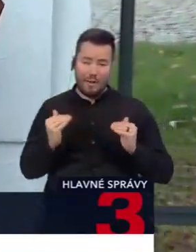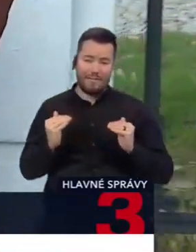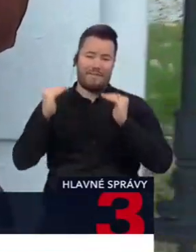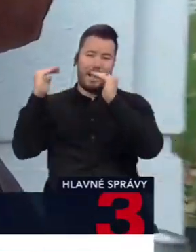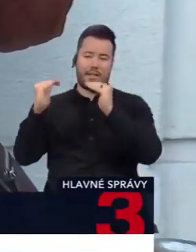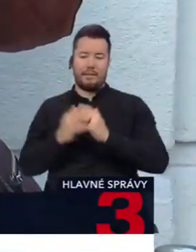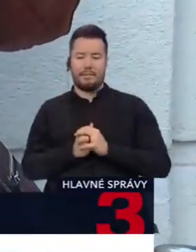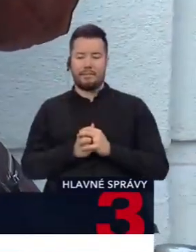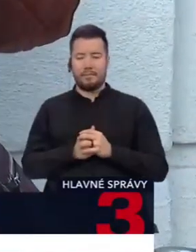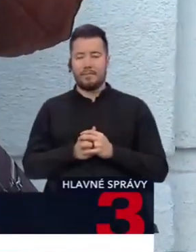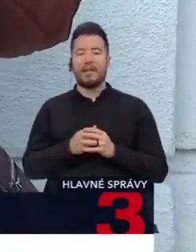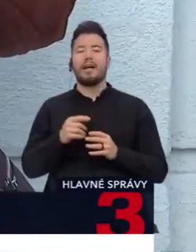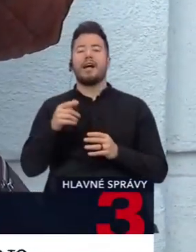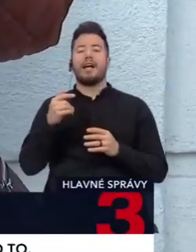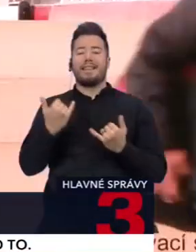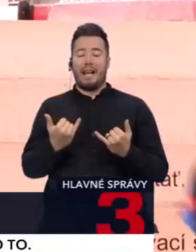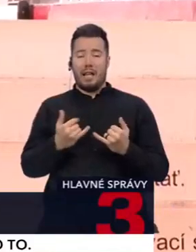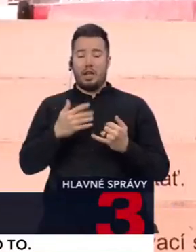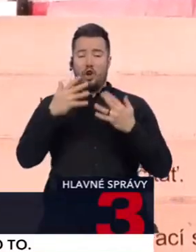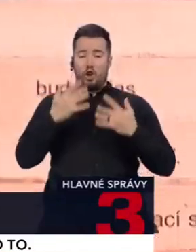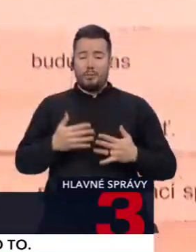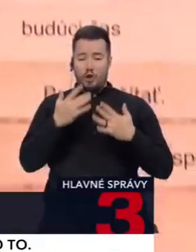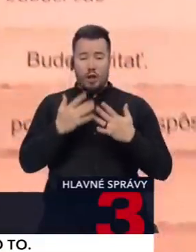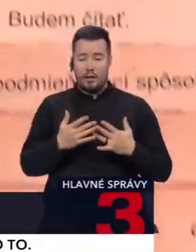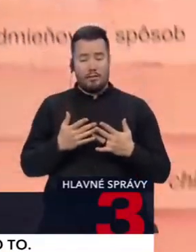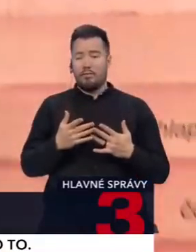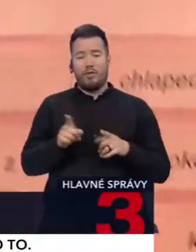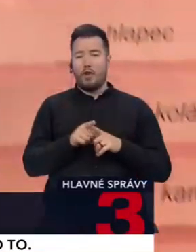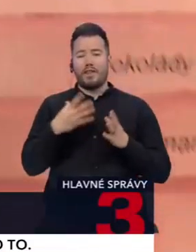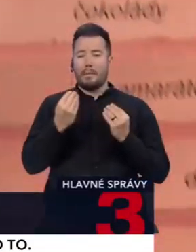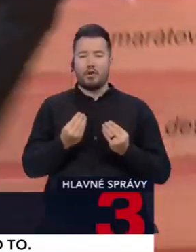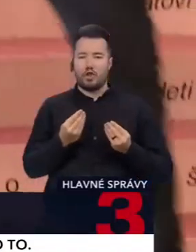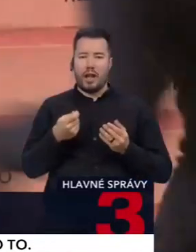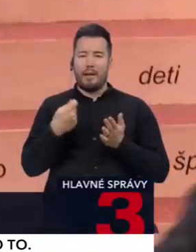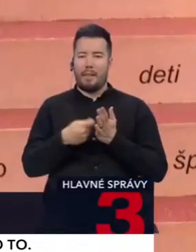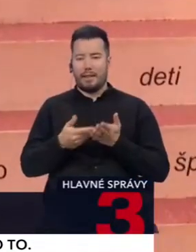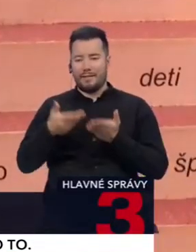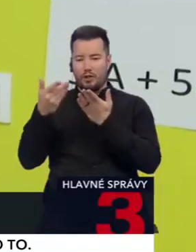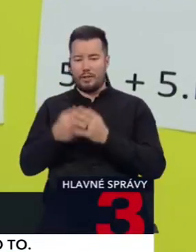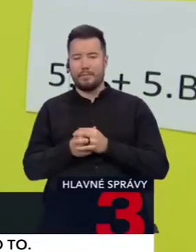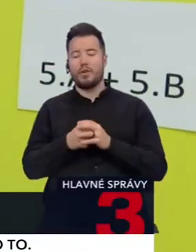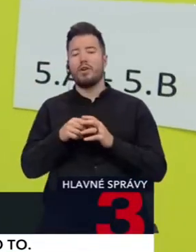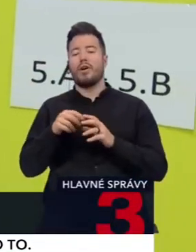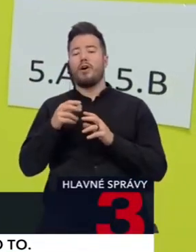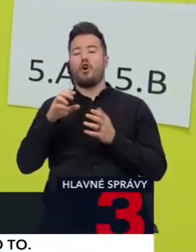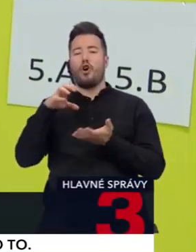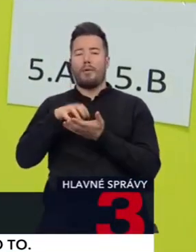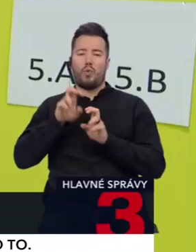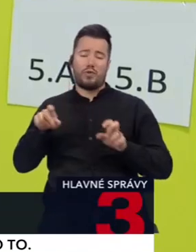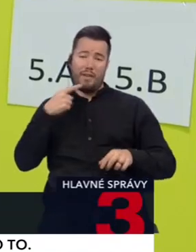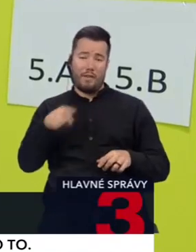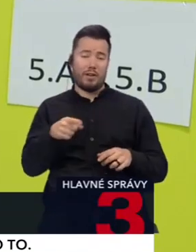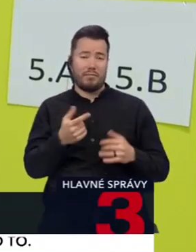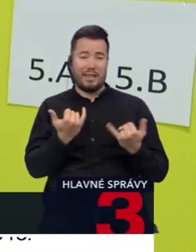schválený rozpočet s valorizáciou nepočíta. Podľa učiteľov tak opäť klesne atraktivita učiteľského povolania. Už teraz sa školy boria s